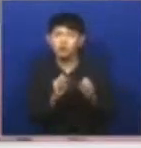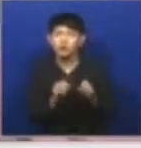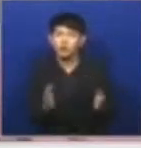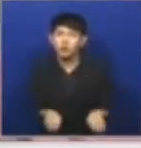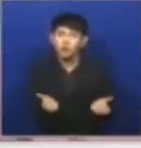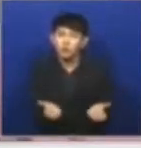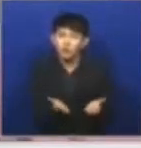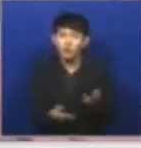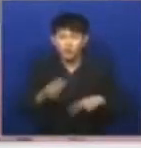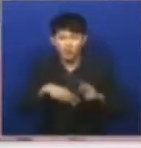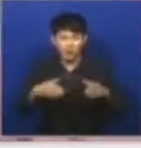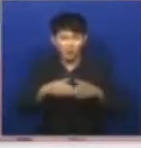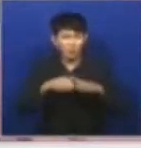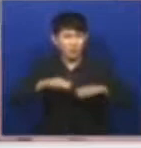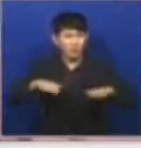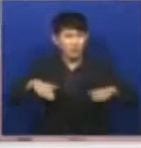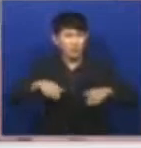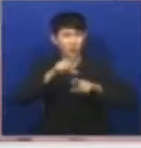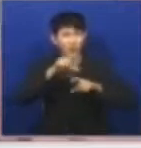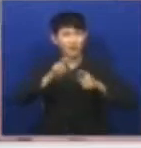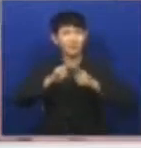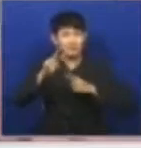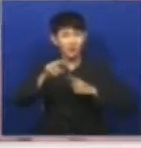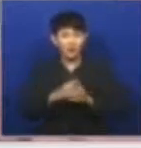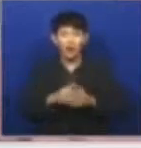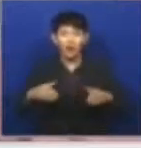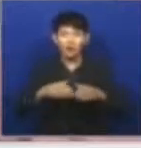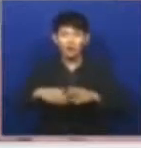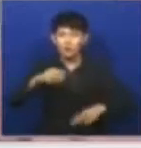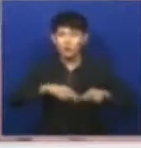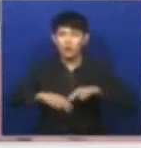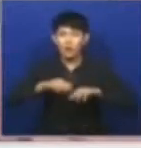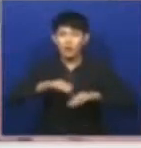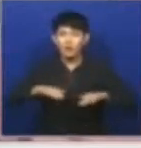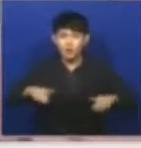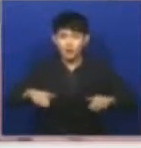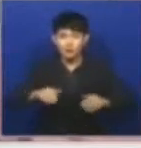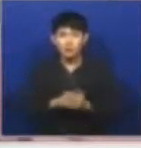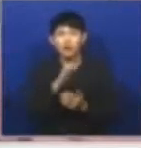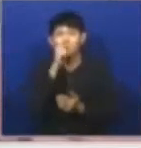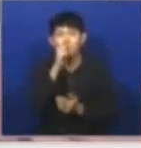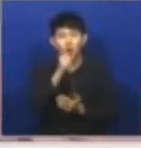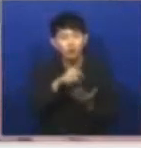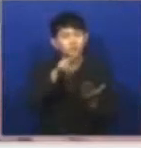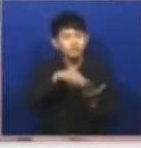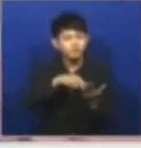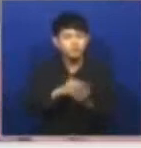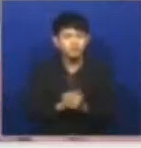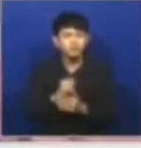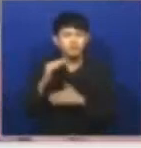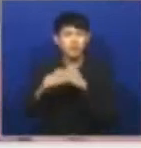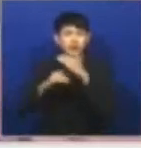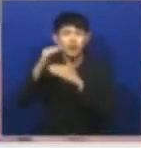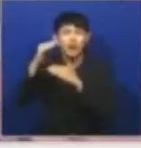พัฒนาเด็กเล็กวรรค 2 ของมาตรา 54ท่านไปอ่านดูหน่อย ได้พัฒนาการก่อนเข้า